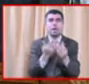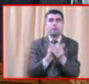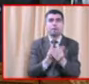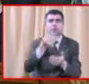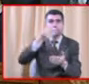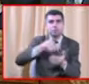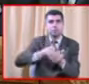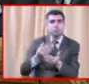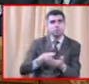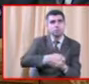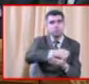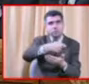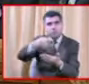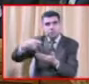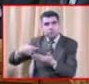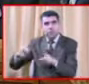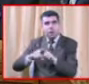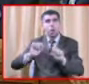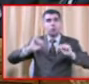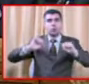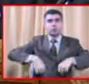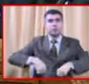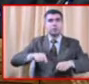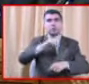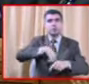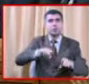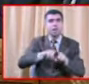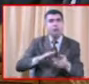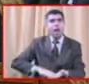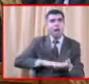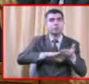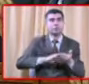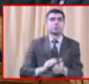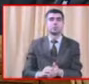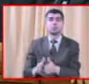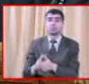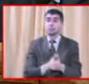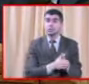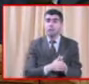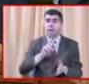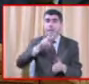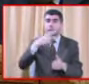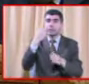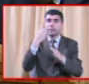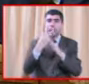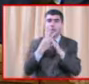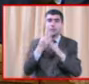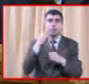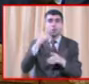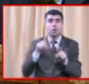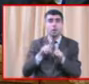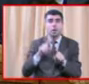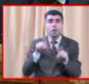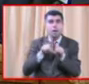إصدار قرارات وتوصيات تهم هذا المجال. الخطوة الثانية التي اشتغلنا عليها